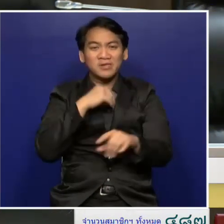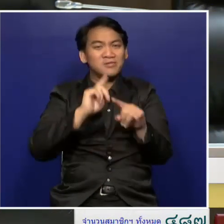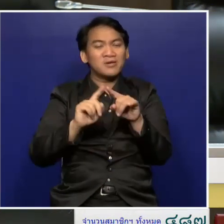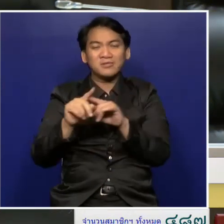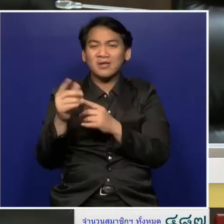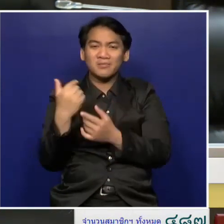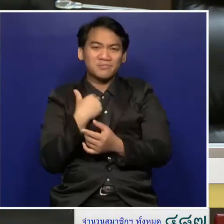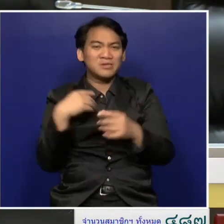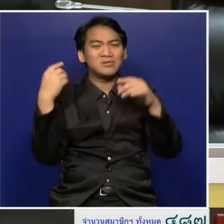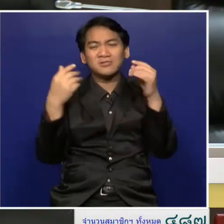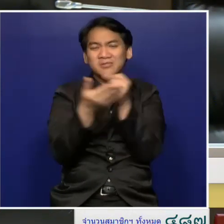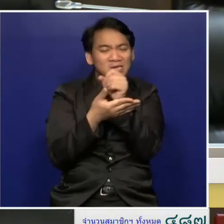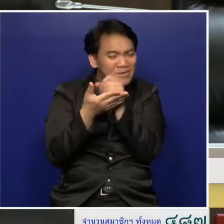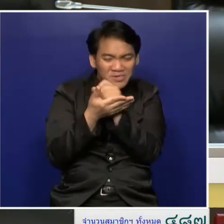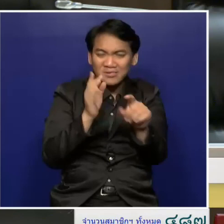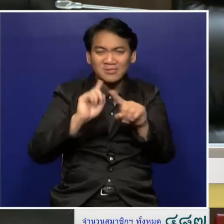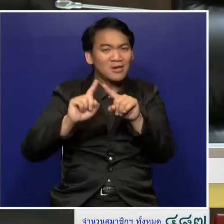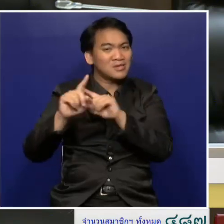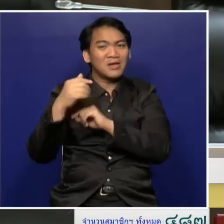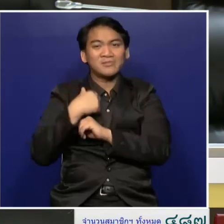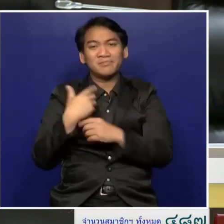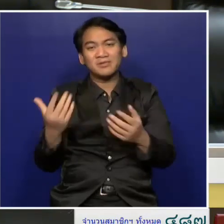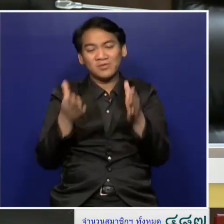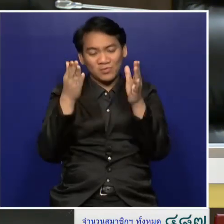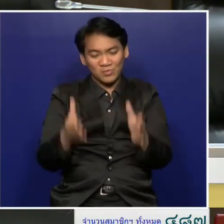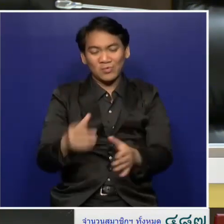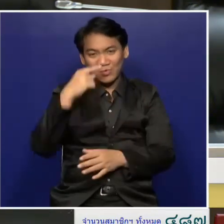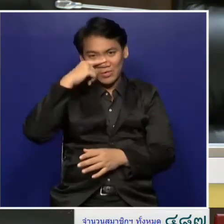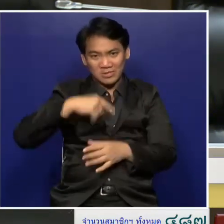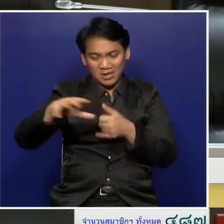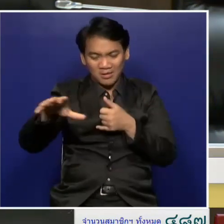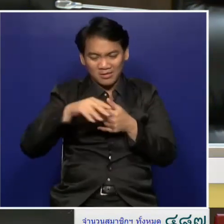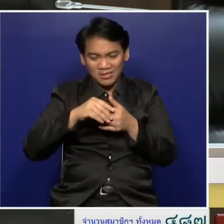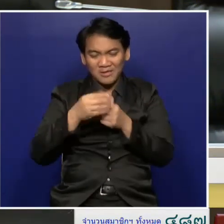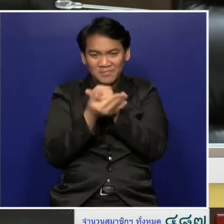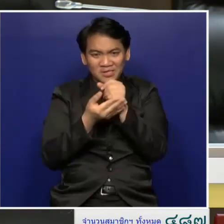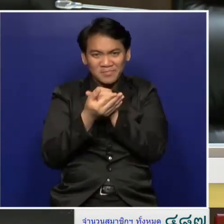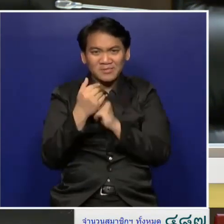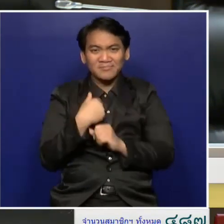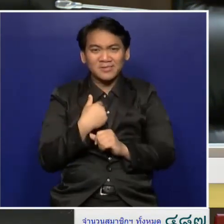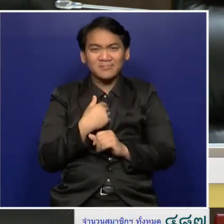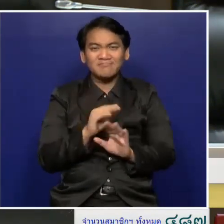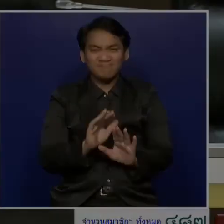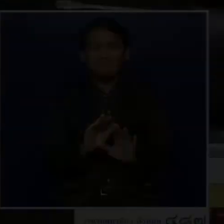เพราะสงครามฟิตอยากให้คนไทยต้องติดสารเสพติดมากกว่าที่เป็นอยู่บ้านในปัจจุบันให้ด้วยนะครับขอบคุณพบกับ